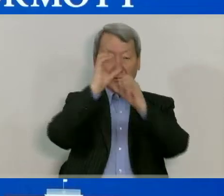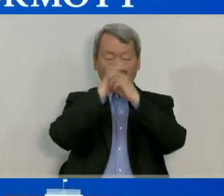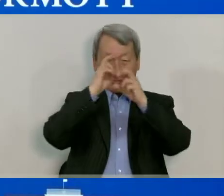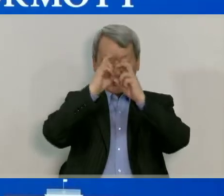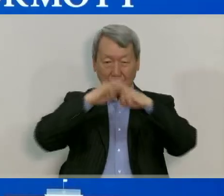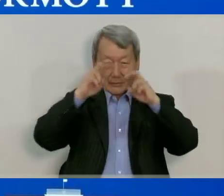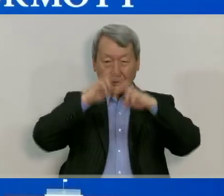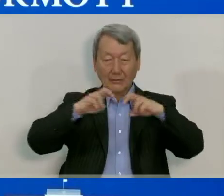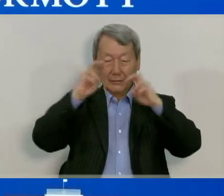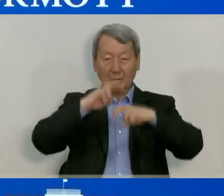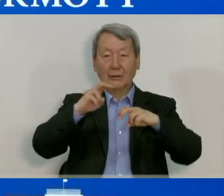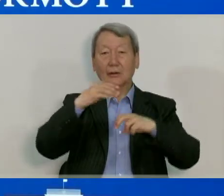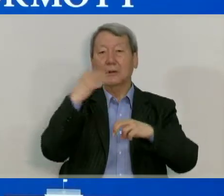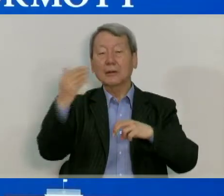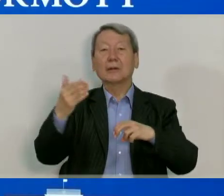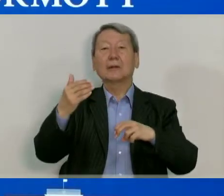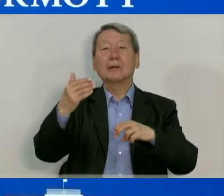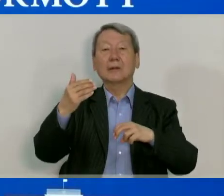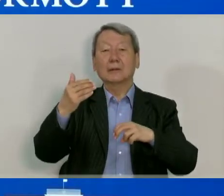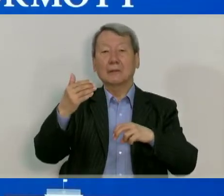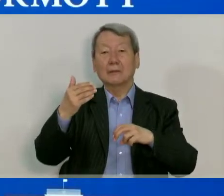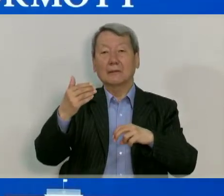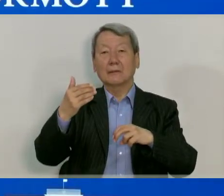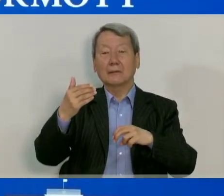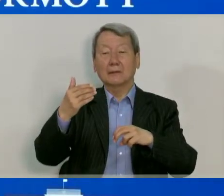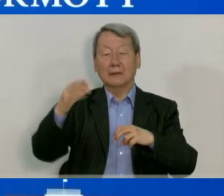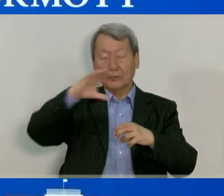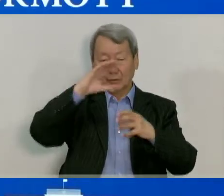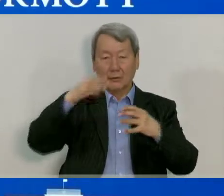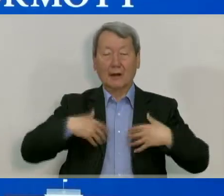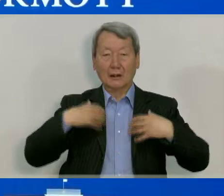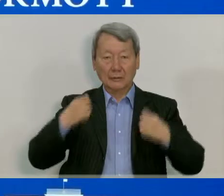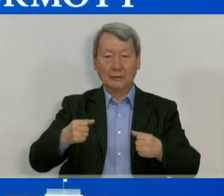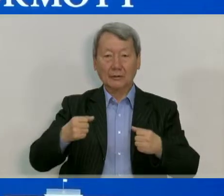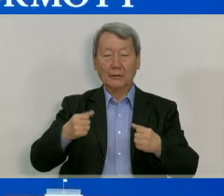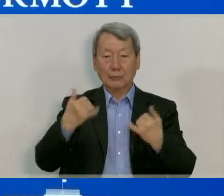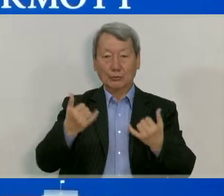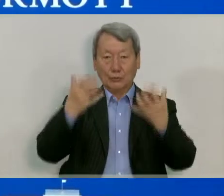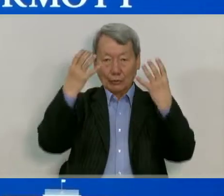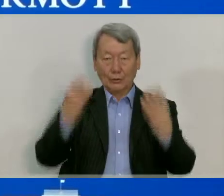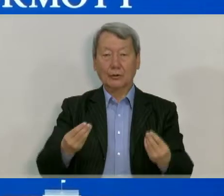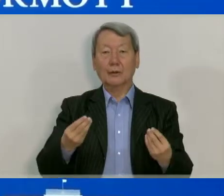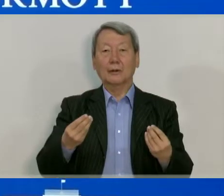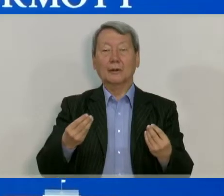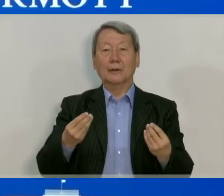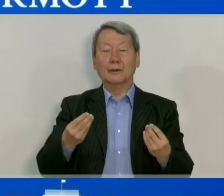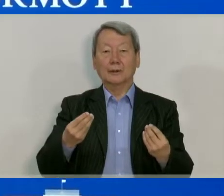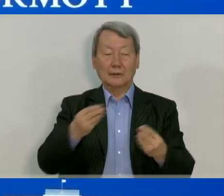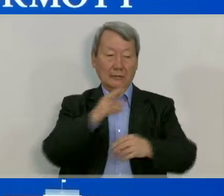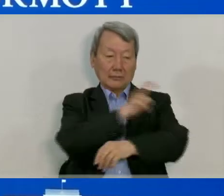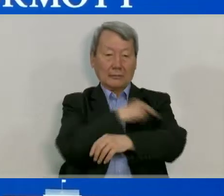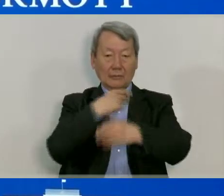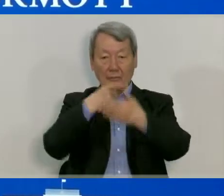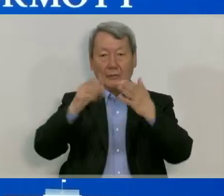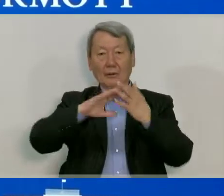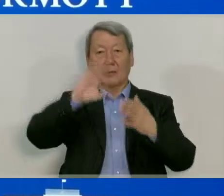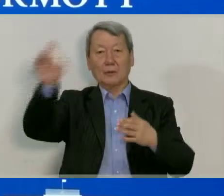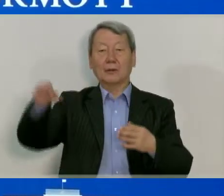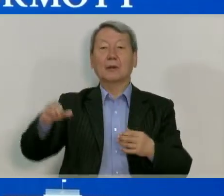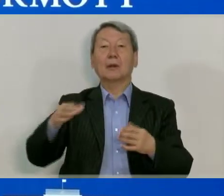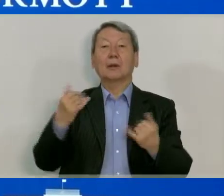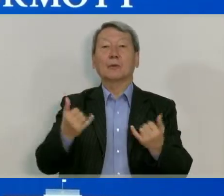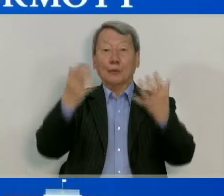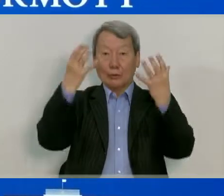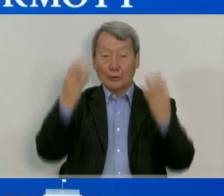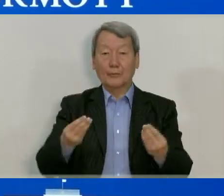лабораториялык анализдердин жыйынтыктары менен айыкты деп бүгүнкү күнү бейтапканалардан чыгарылды.